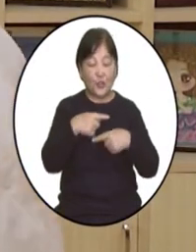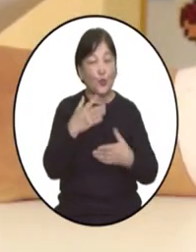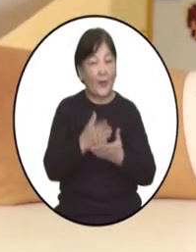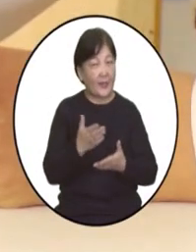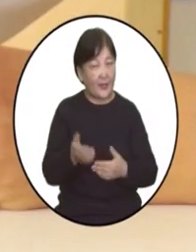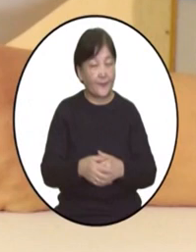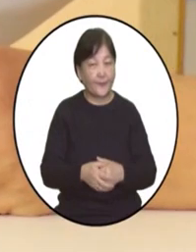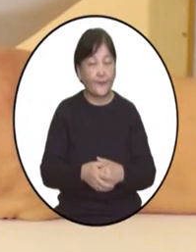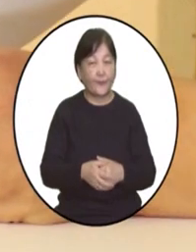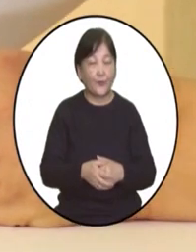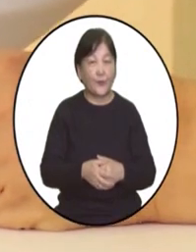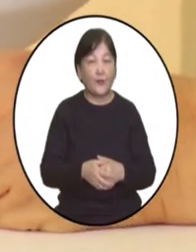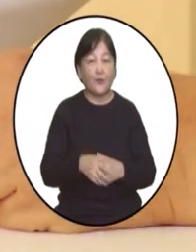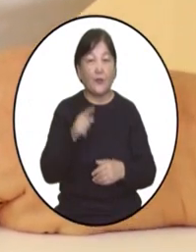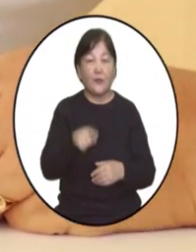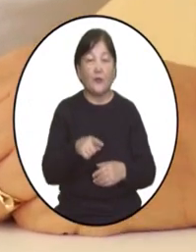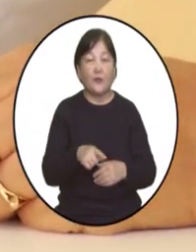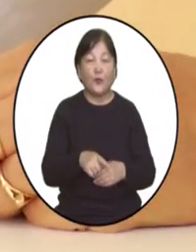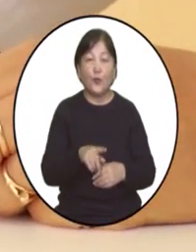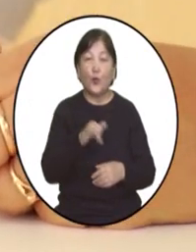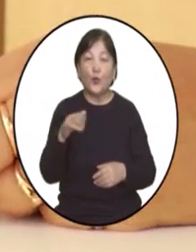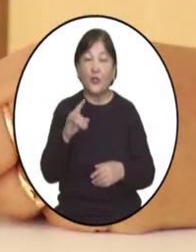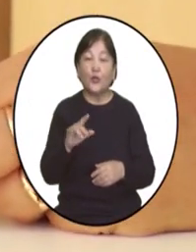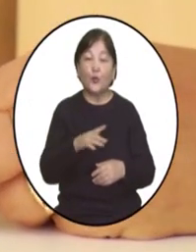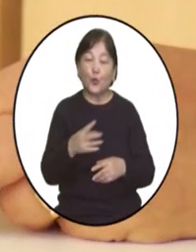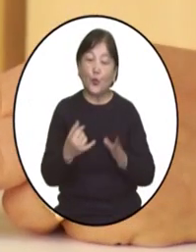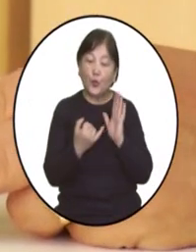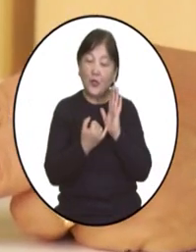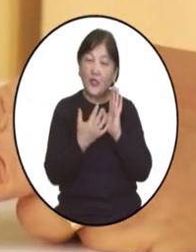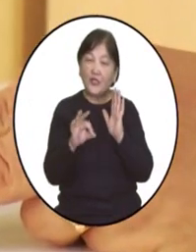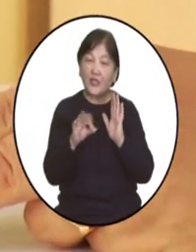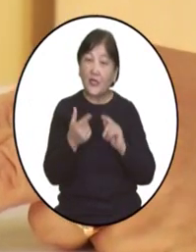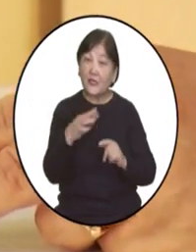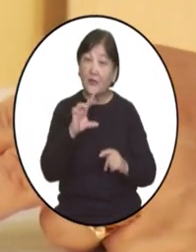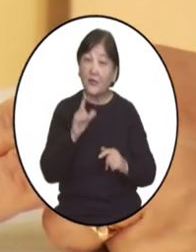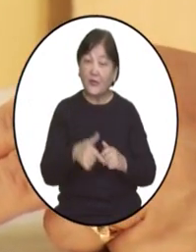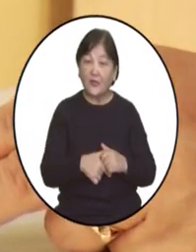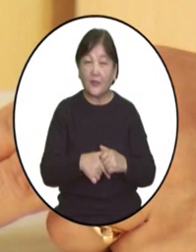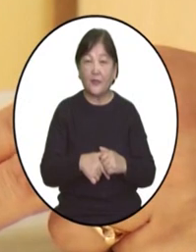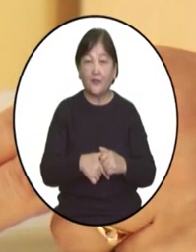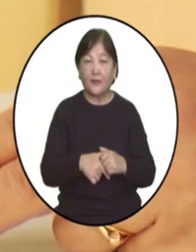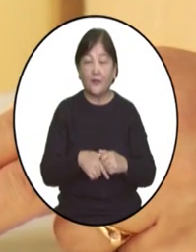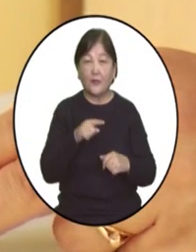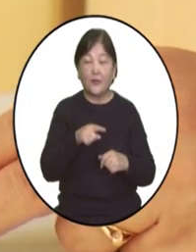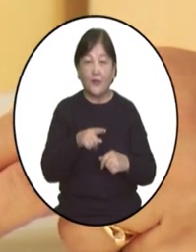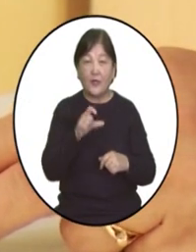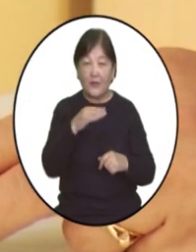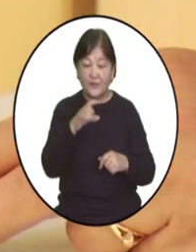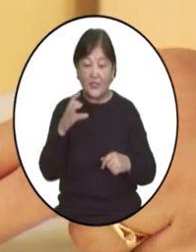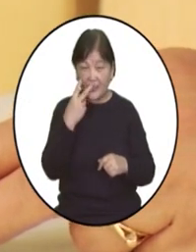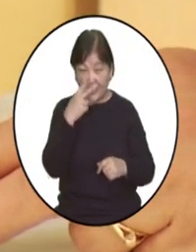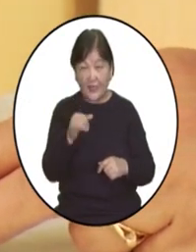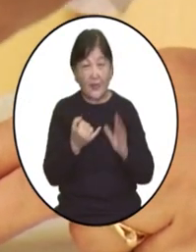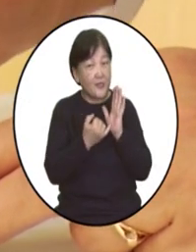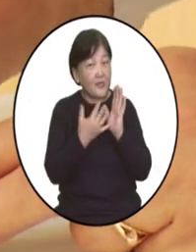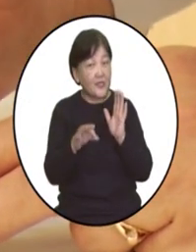За, тооцоолтыг хийхдээ юуны төрөн 60 гэдэг энэ бүлүүрийнхаа энэ хэмжээсийг харъя. 60